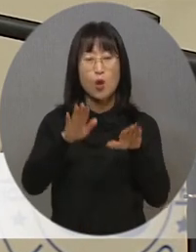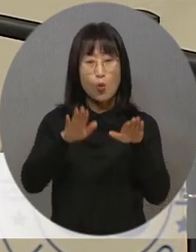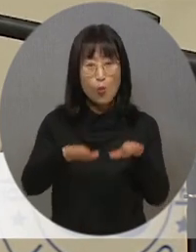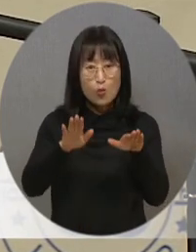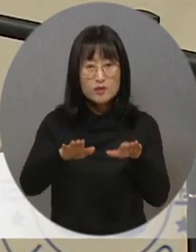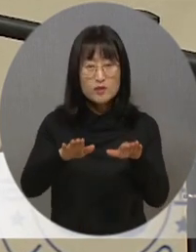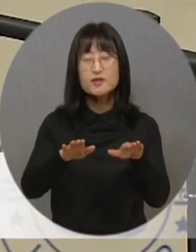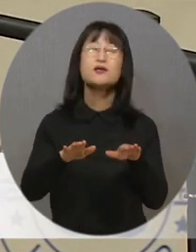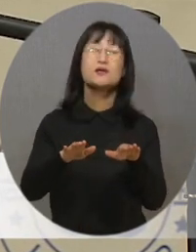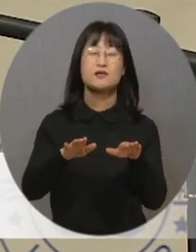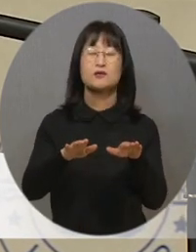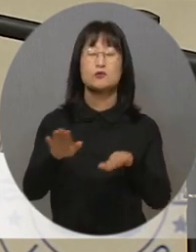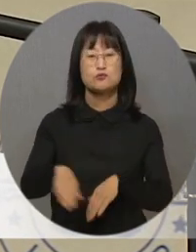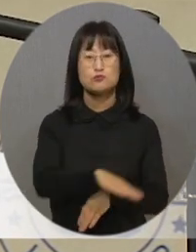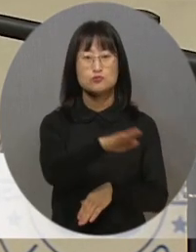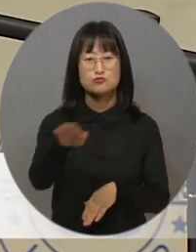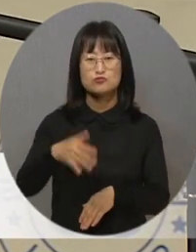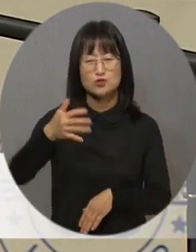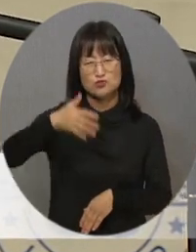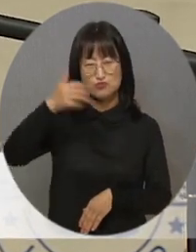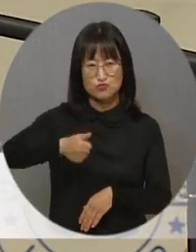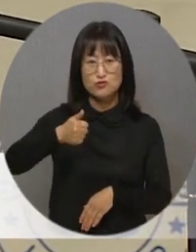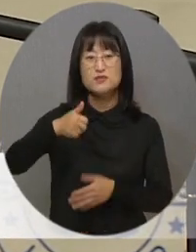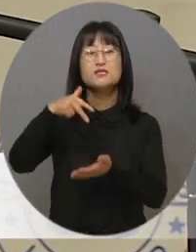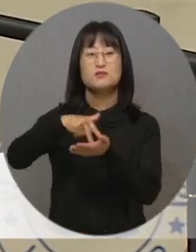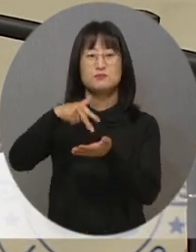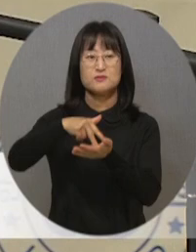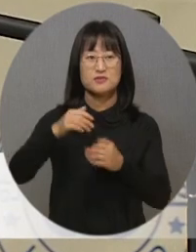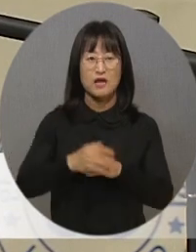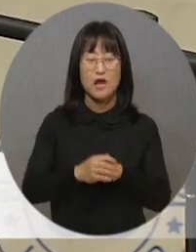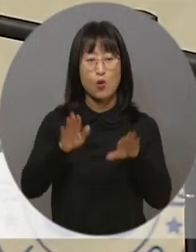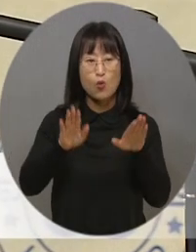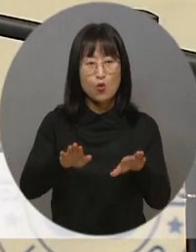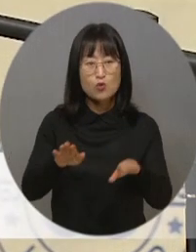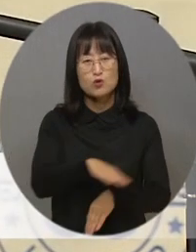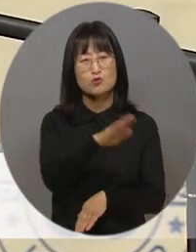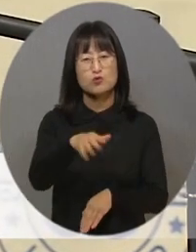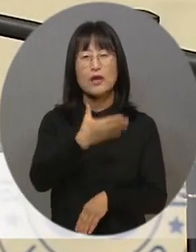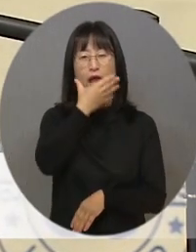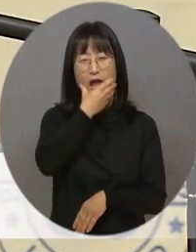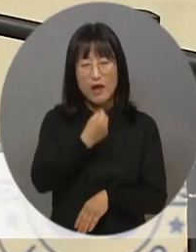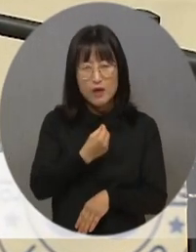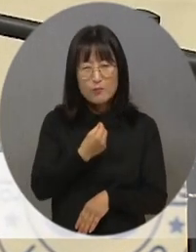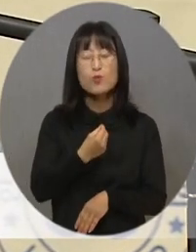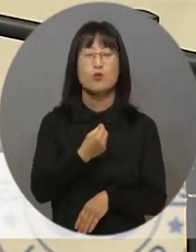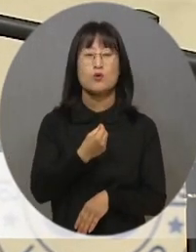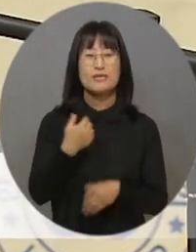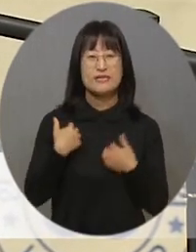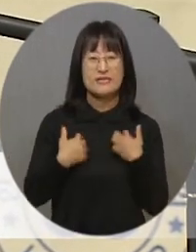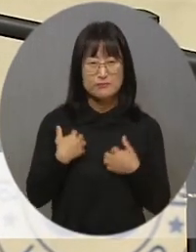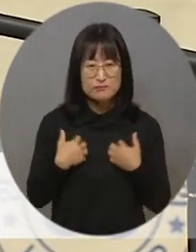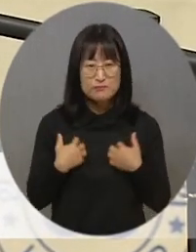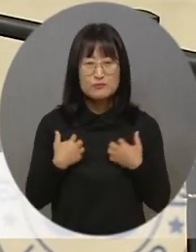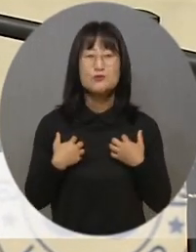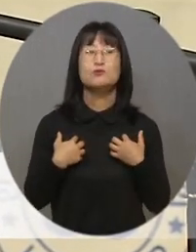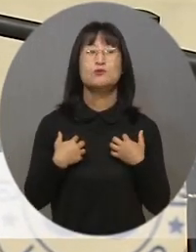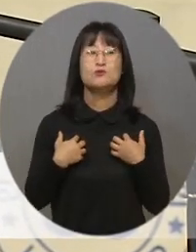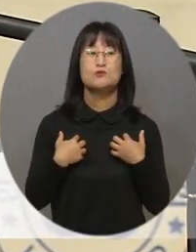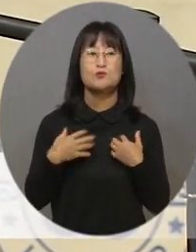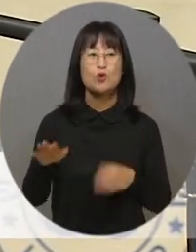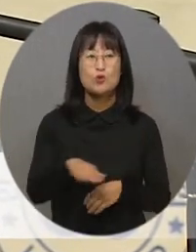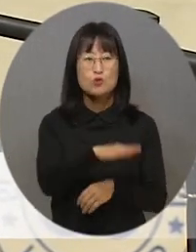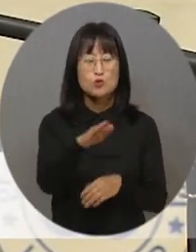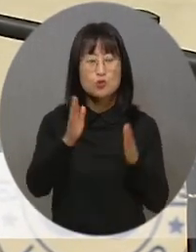오늘만큼은 우리가 주인이 되는 날이고요. 오늘만큼이라도 우리가 행복하고요. 우리가 좀 기쁜.